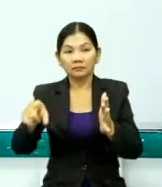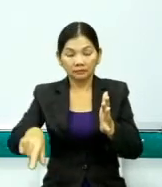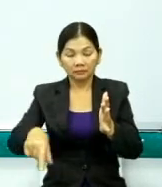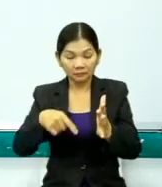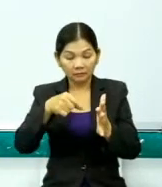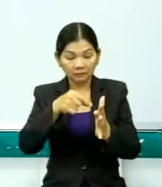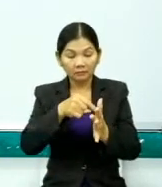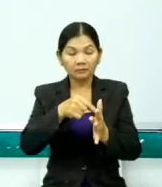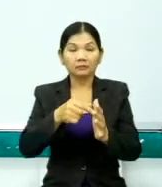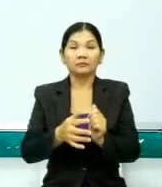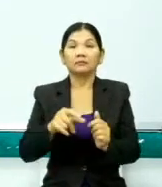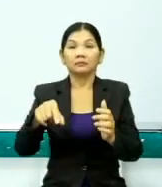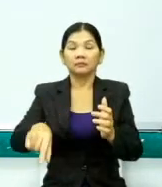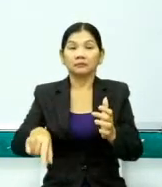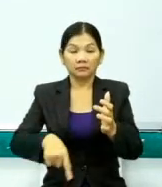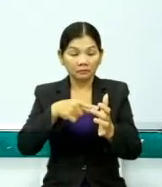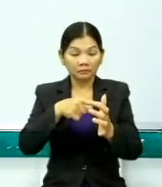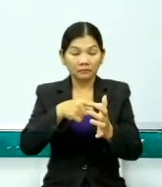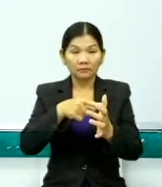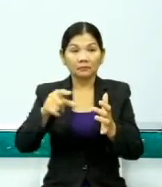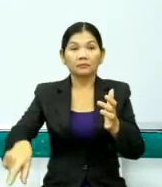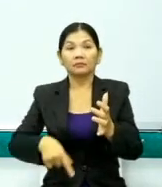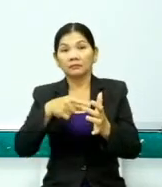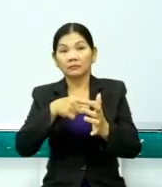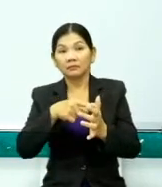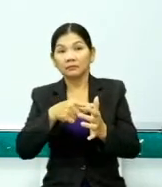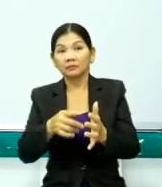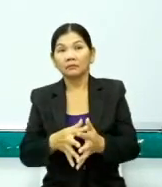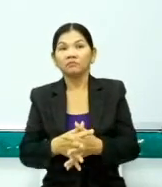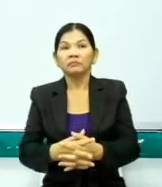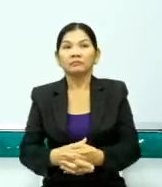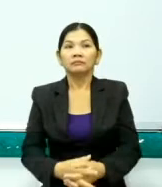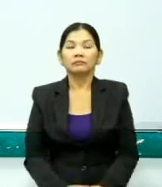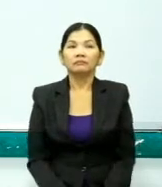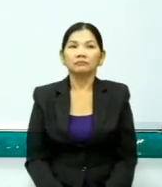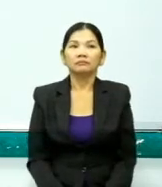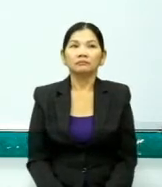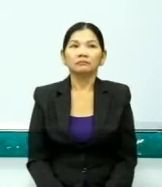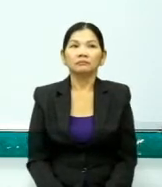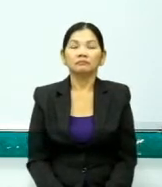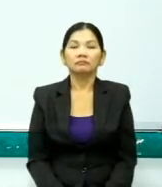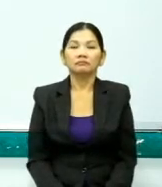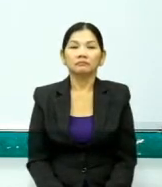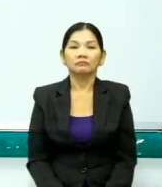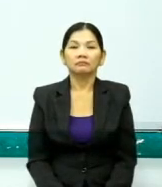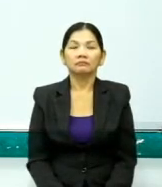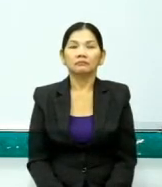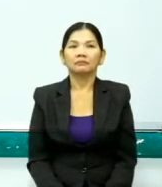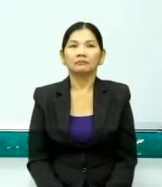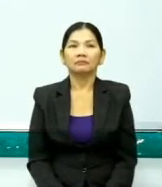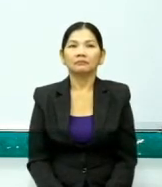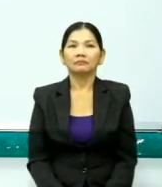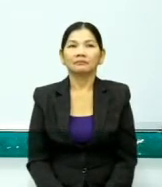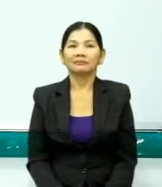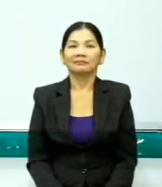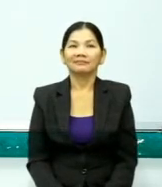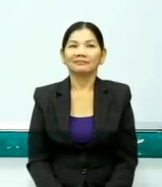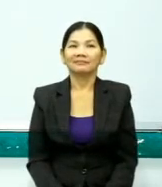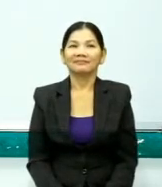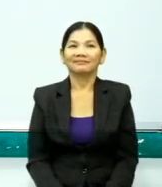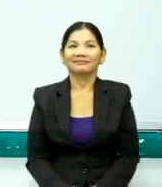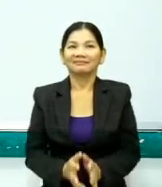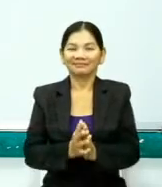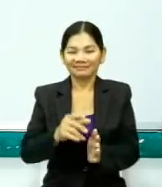Mà đơn tiết. Kệ. Chà, kệ. Ô, nè cừu kết khơi nha kệ. Cơ mê là sò